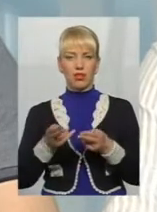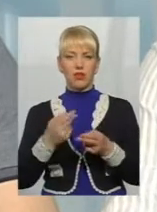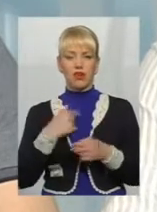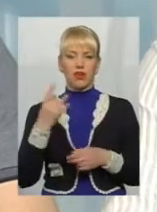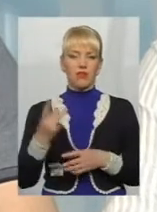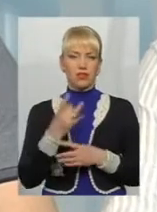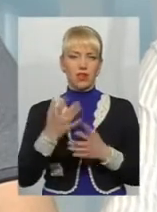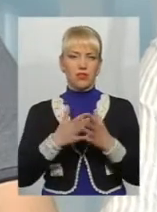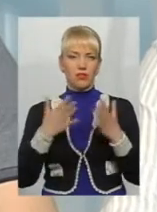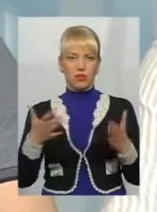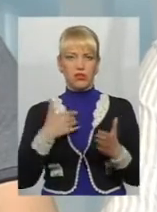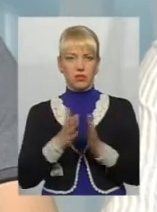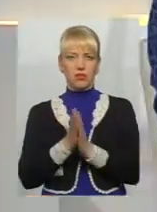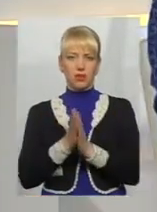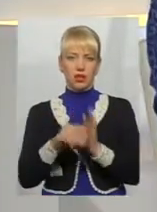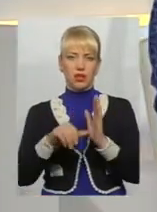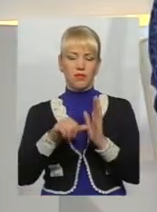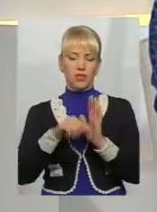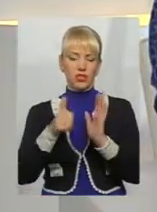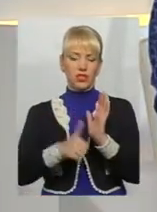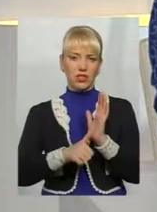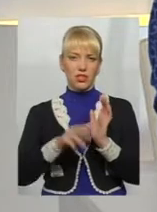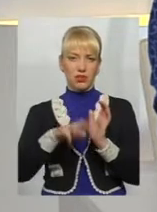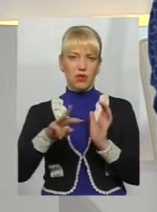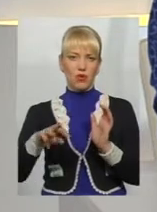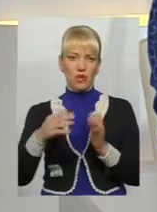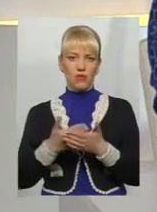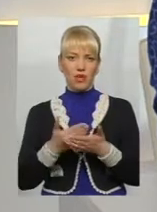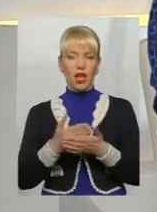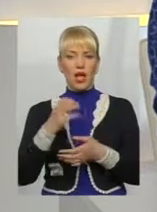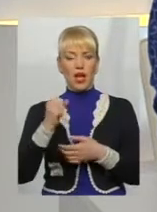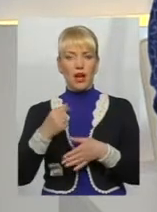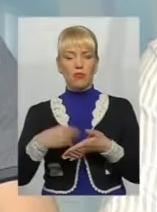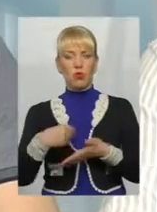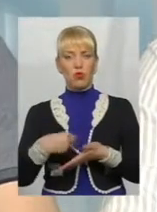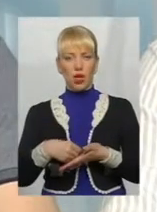рази більше. Під 16 мільйонів, там 15-700. Але